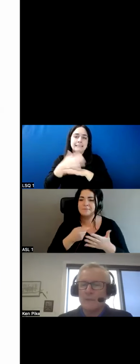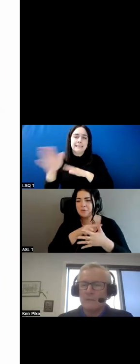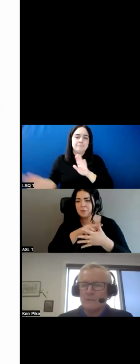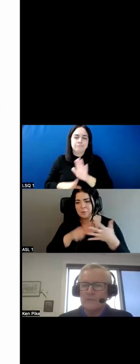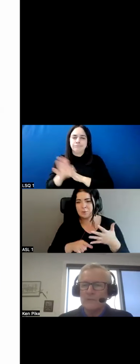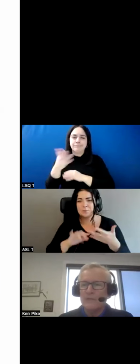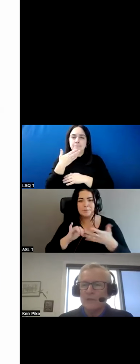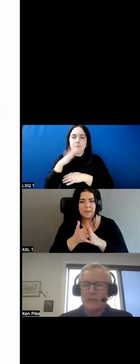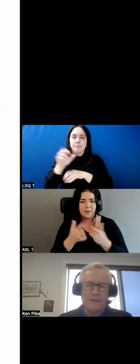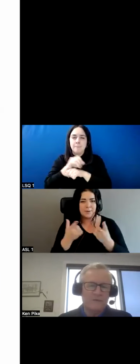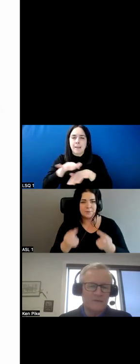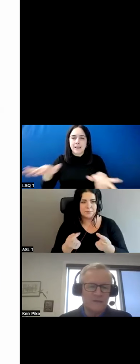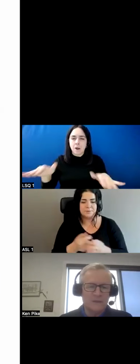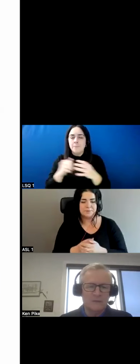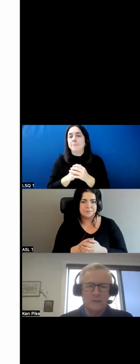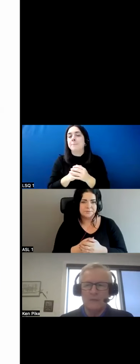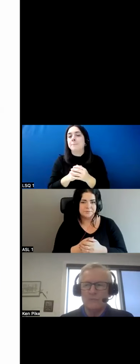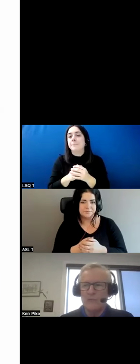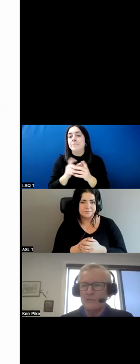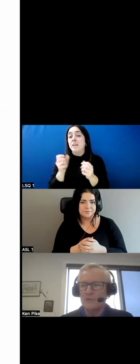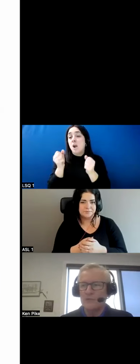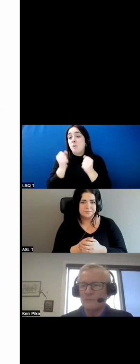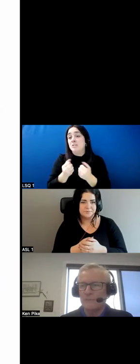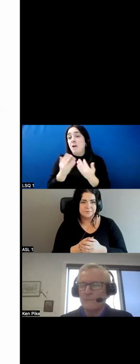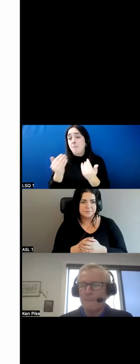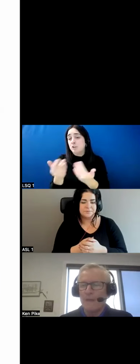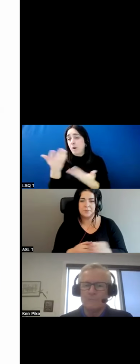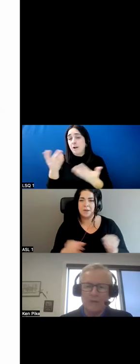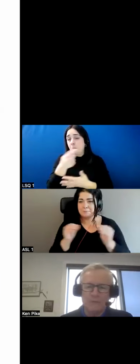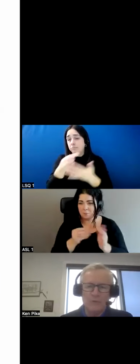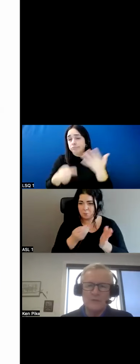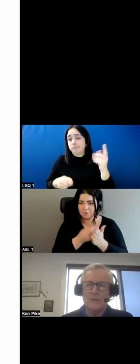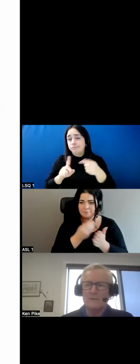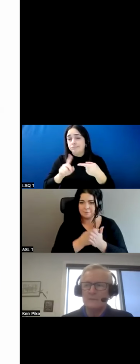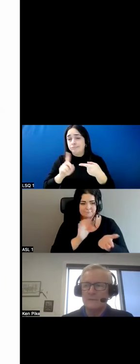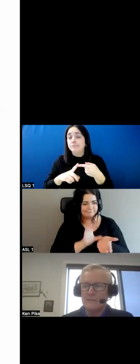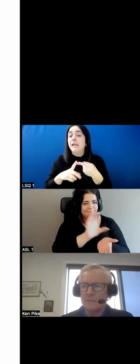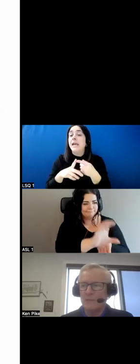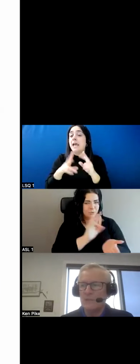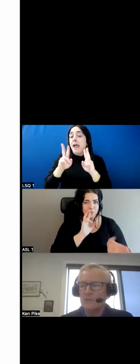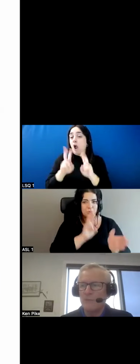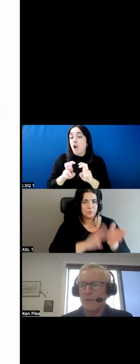Et ça peut requérir plusieurs choses. D'abord, investir dans la recherche.